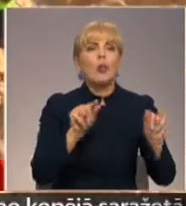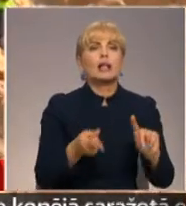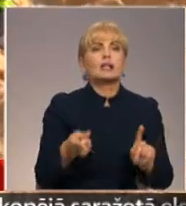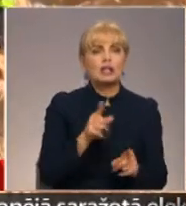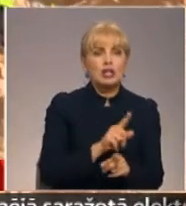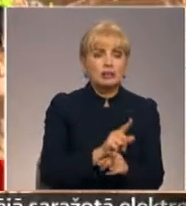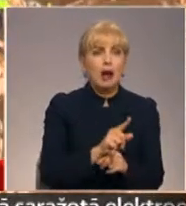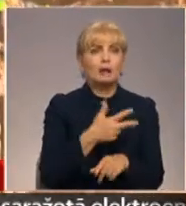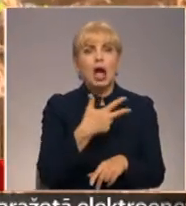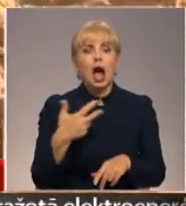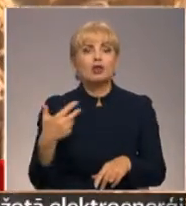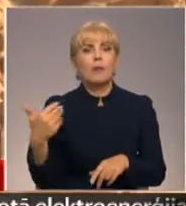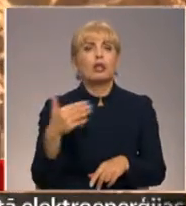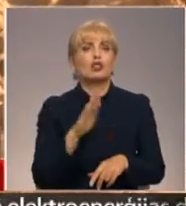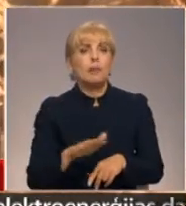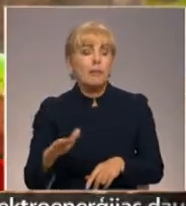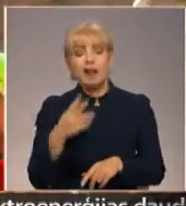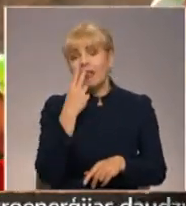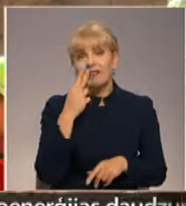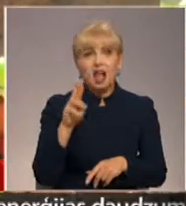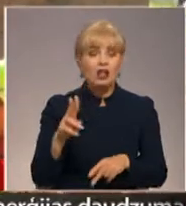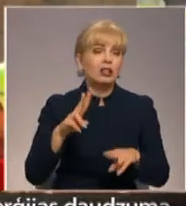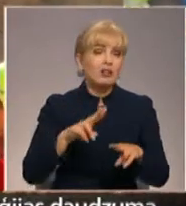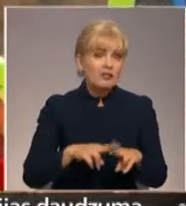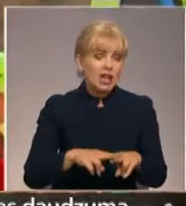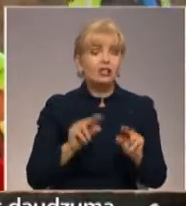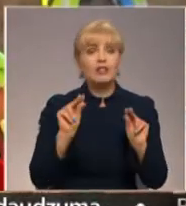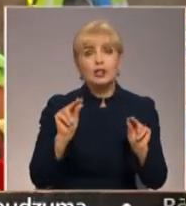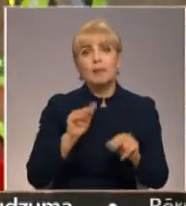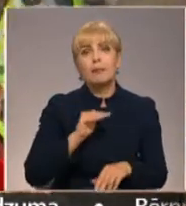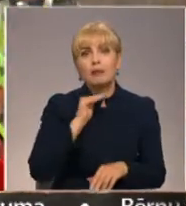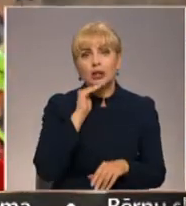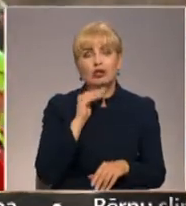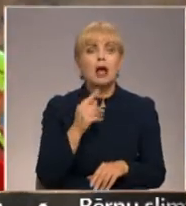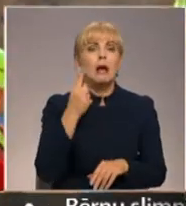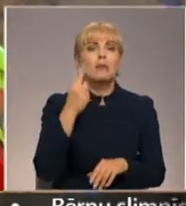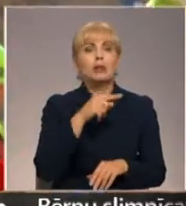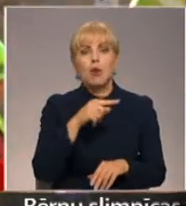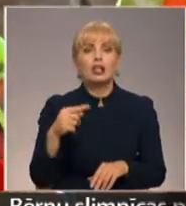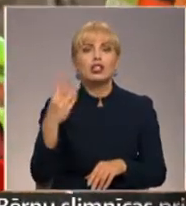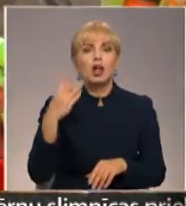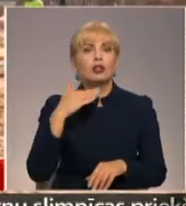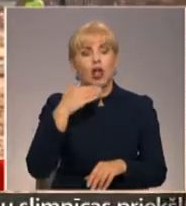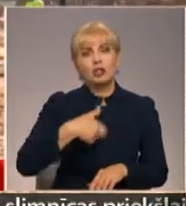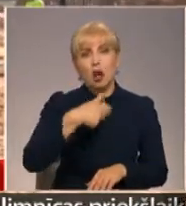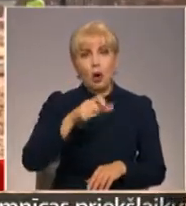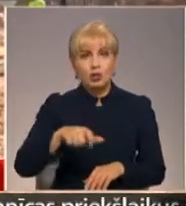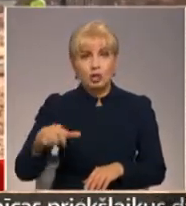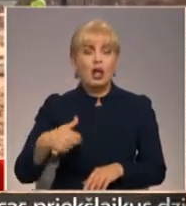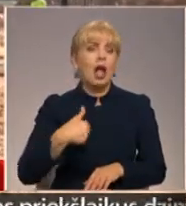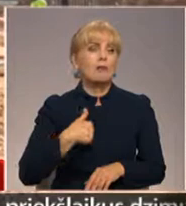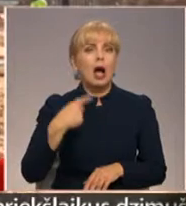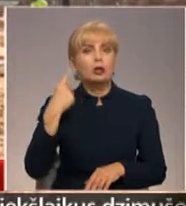būvēta 800 bērniem. Tomēr neraugoties uz to, vietas šeit visticamāk pietikšot tikai 1.–4. Klašu audzēkņiem.